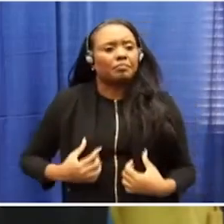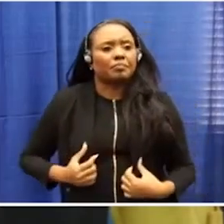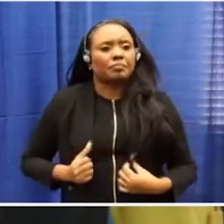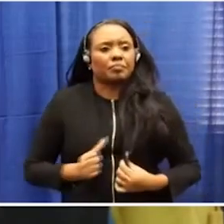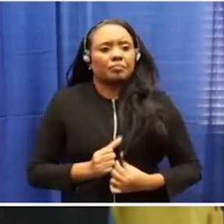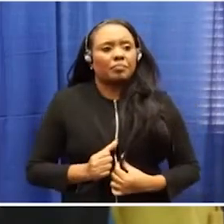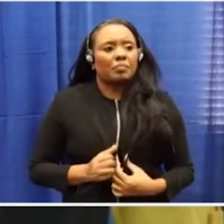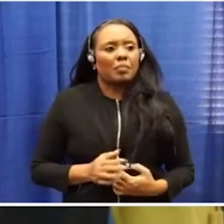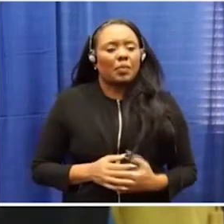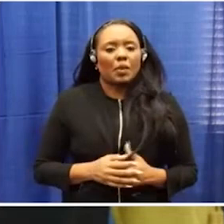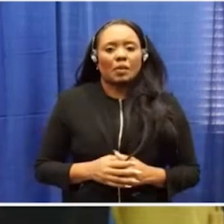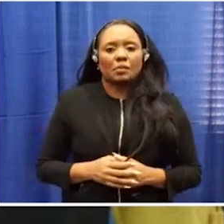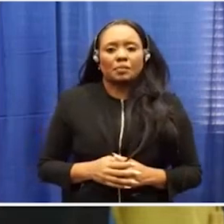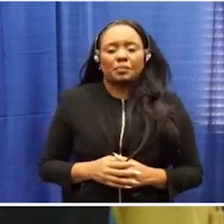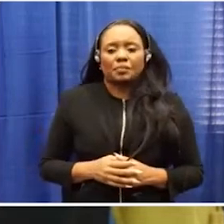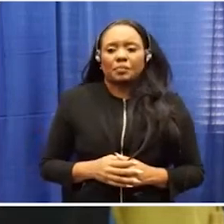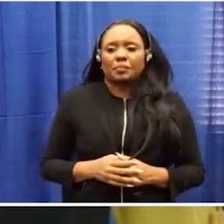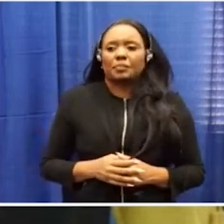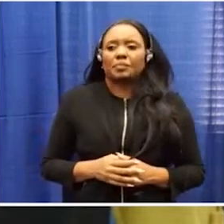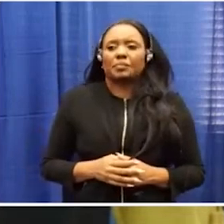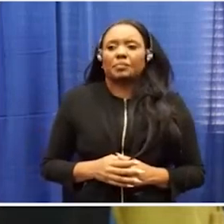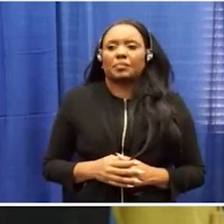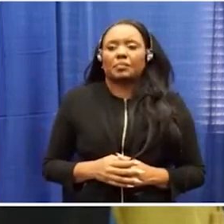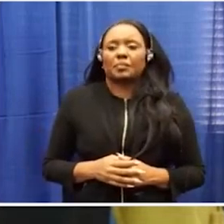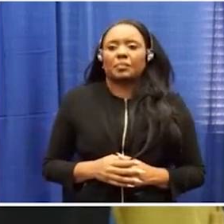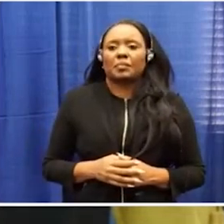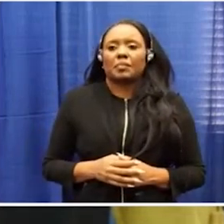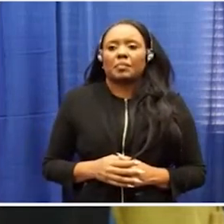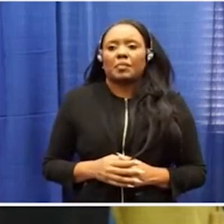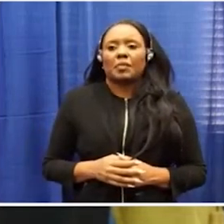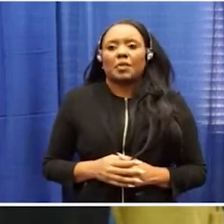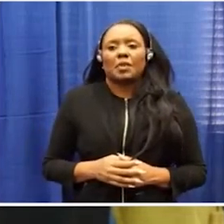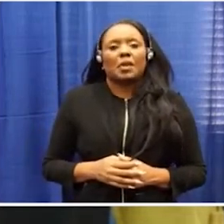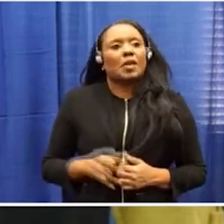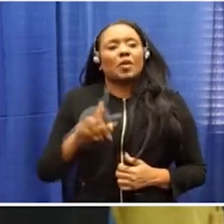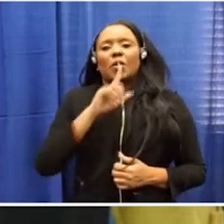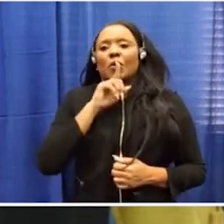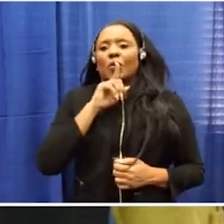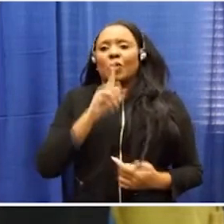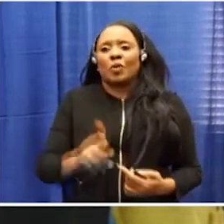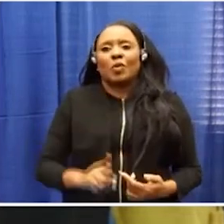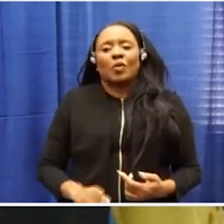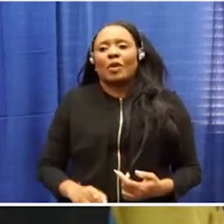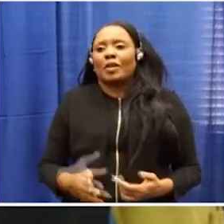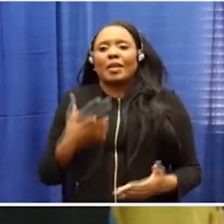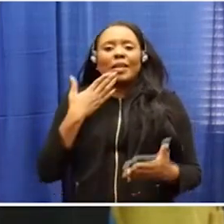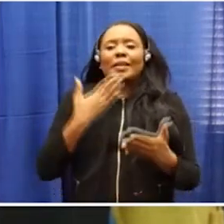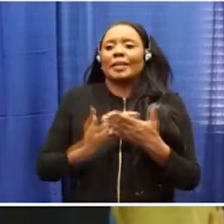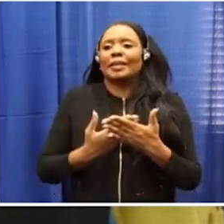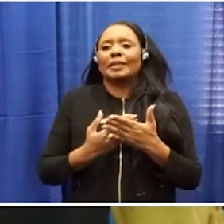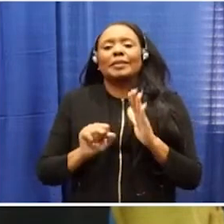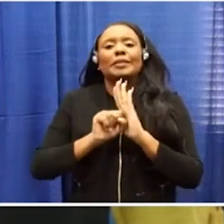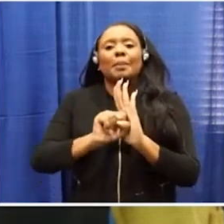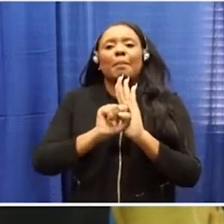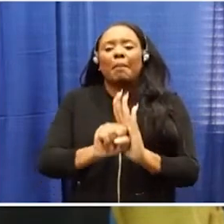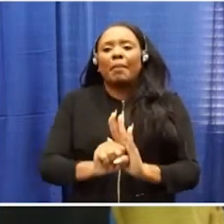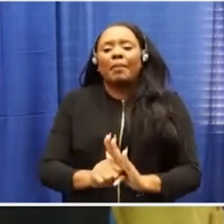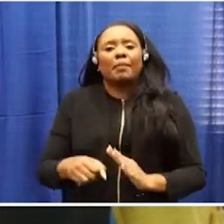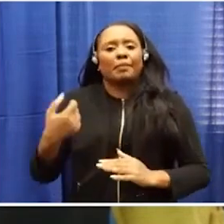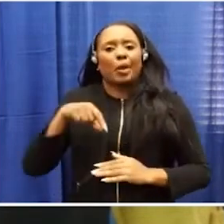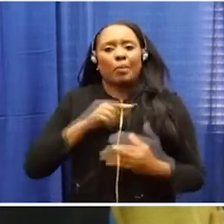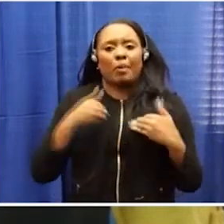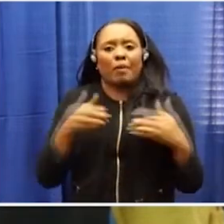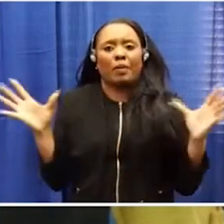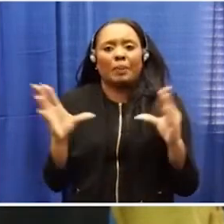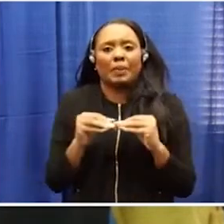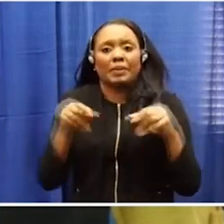It is deeply symbolic that we should be hosting this meeting here in Barbados, forever etched in